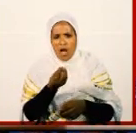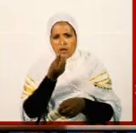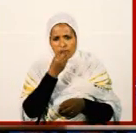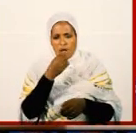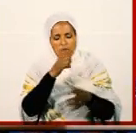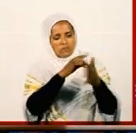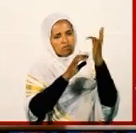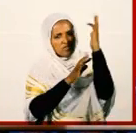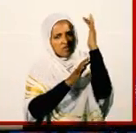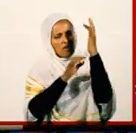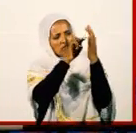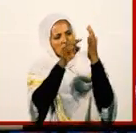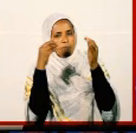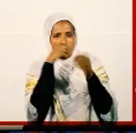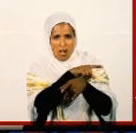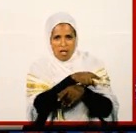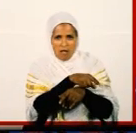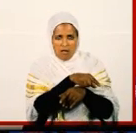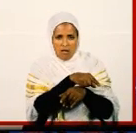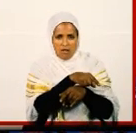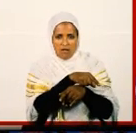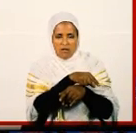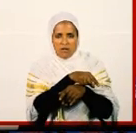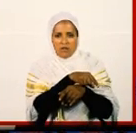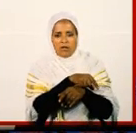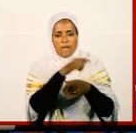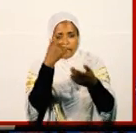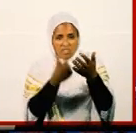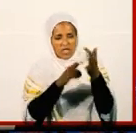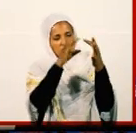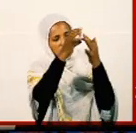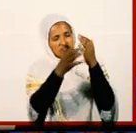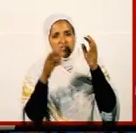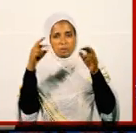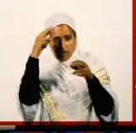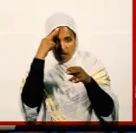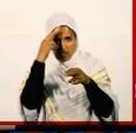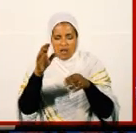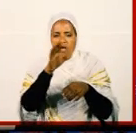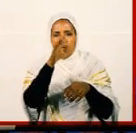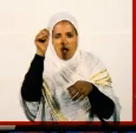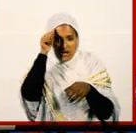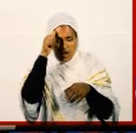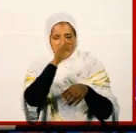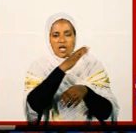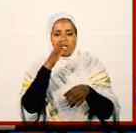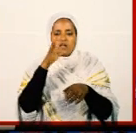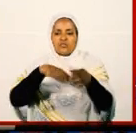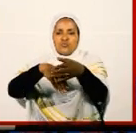በዛች ዕፀ በለስ ምክንያት አዳምን ከገነት ይዛ ወጣች። ተድላ ገነት ከሚገኝባት እርፍት ካለባት ከገነት ይዛ